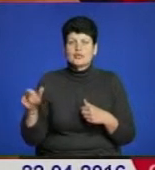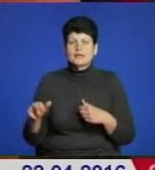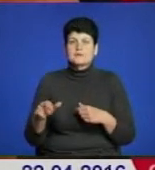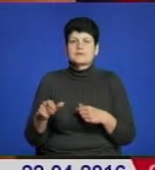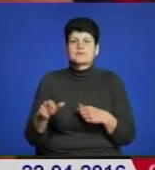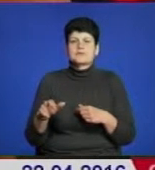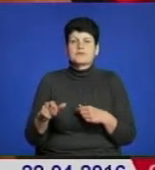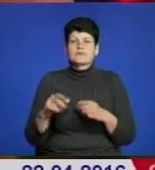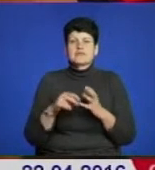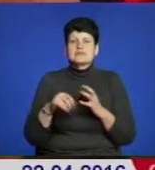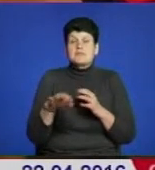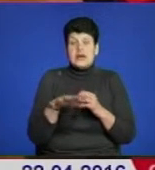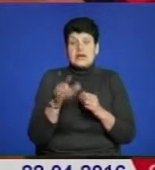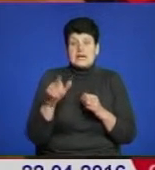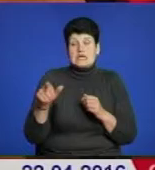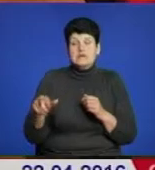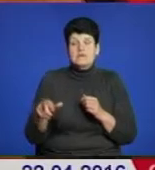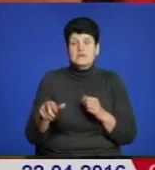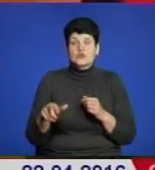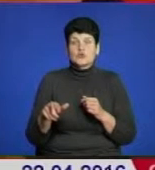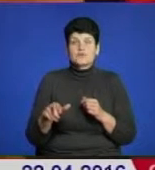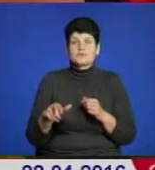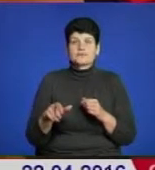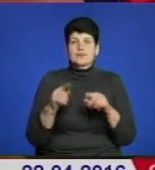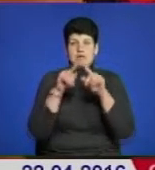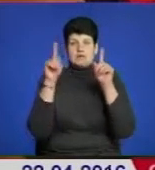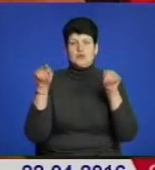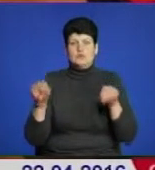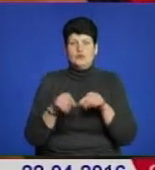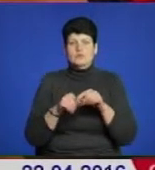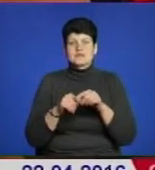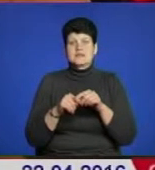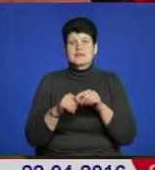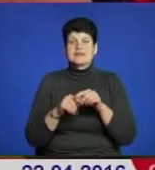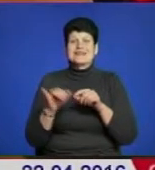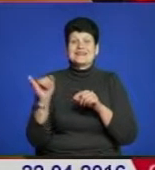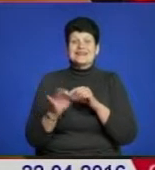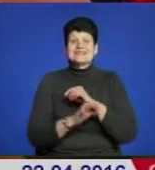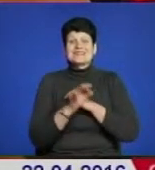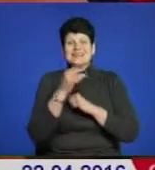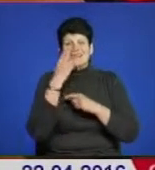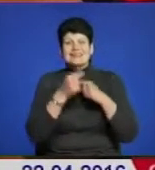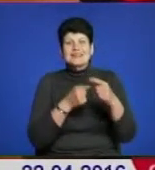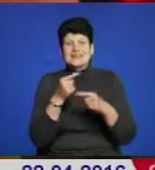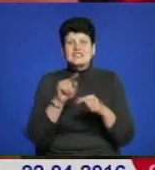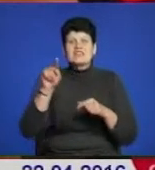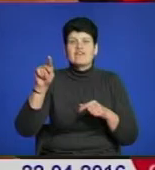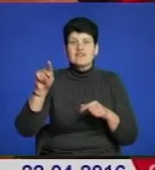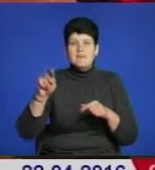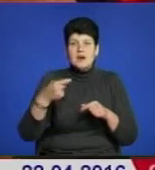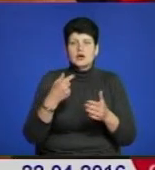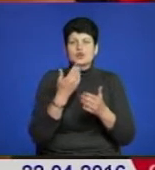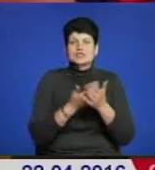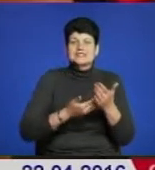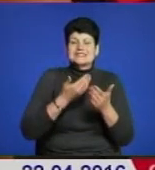земляків, то відповідно іконопис, а плюс східна традиція вимагає от того